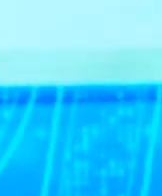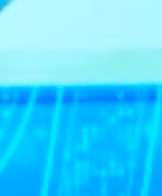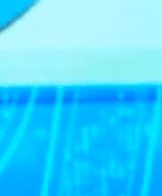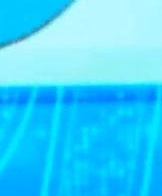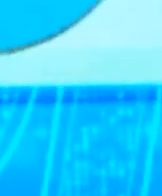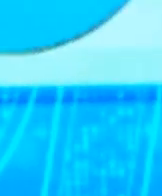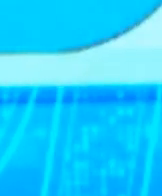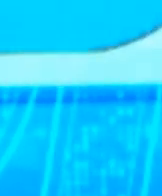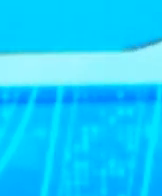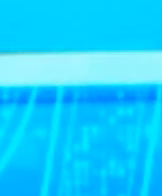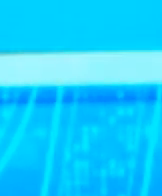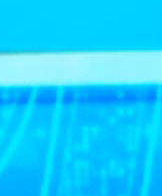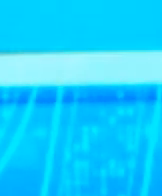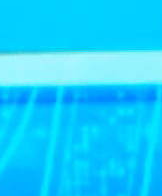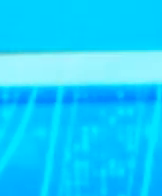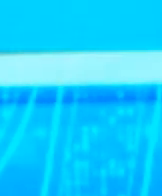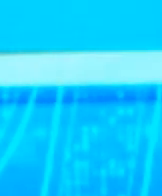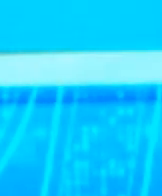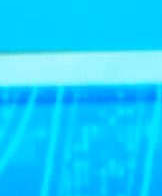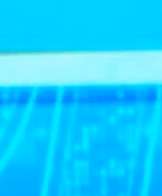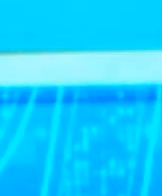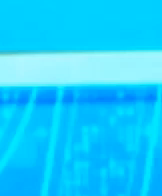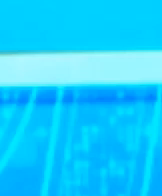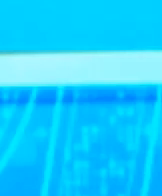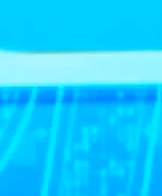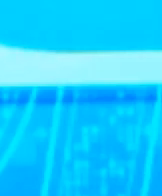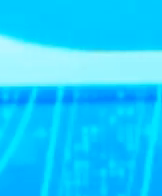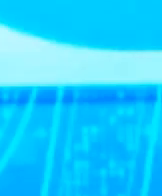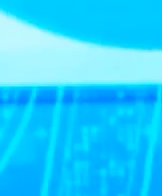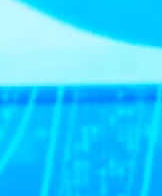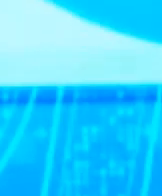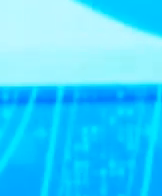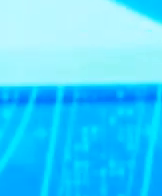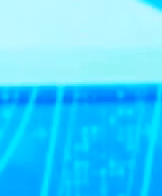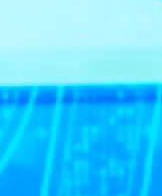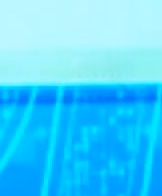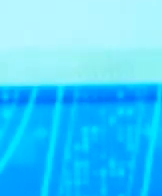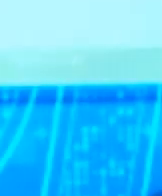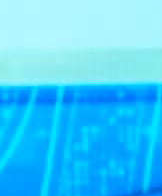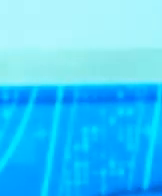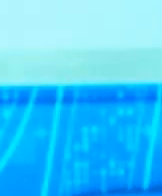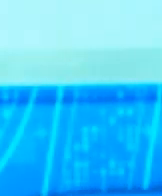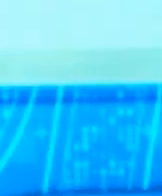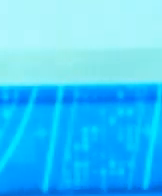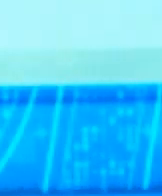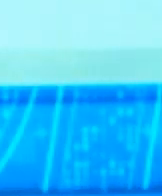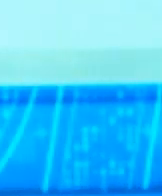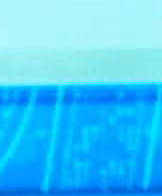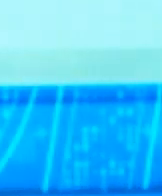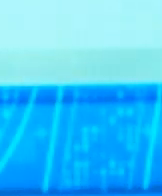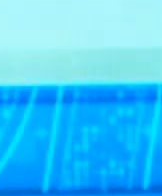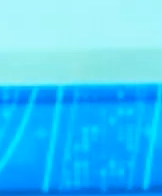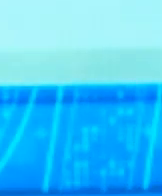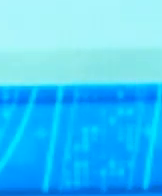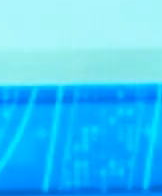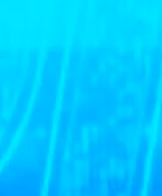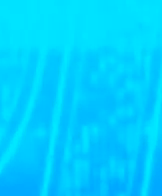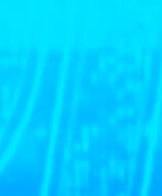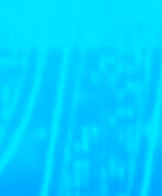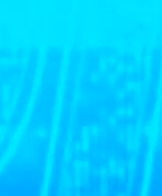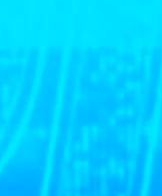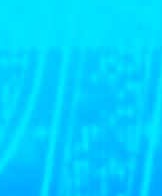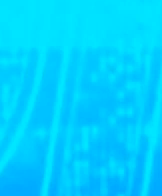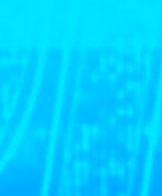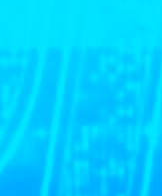яғни соңғы сынамалар Сауль Альварестің тыйым салынған препарат қолданғанын көрсетті. Осыған орай ақпарат құралдары мен әлеуметтік желілерде